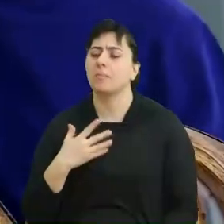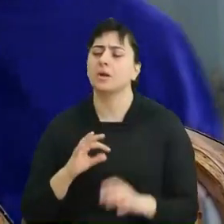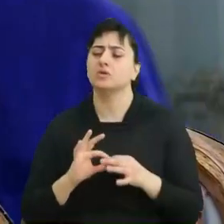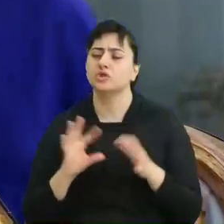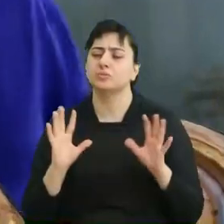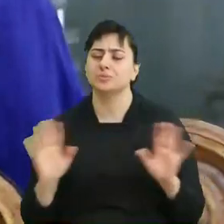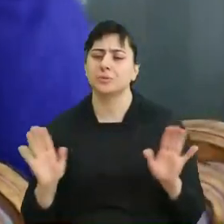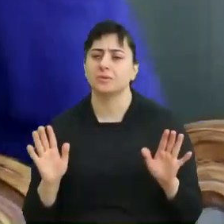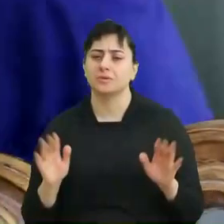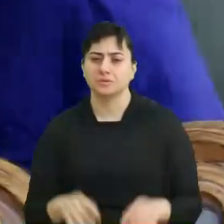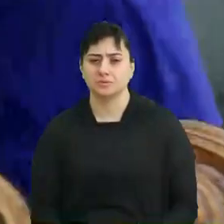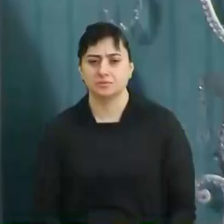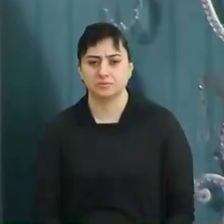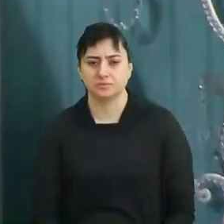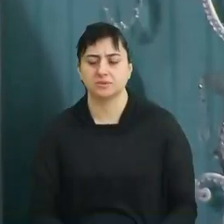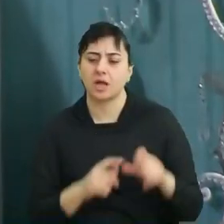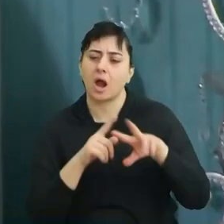işi hallettim ya. Sarp'a söyledim.